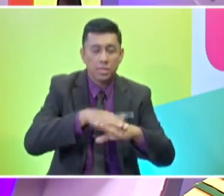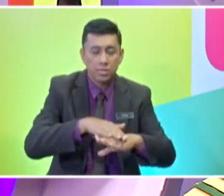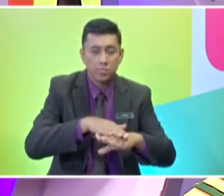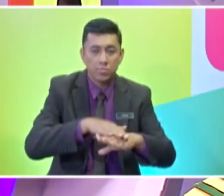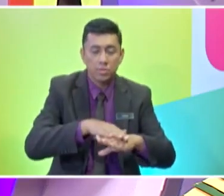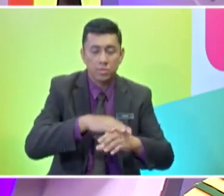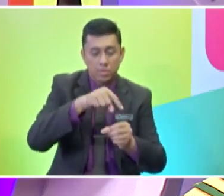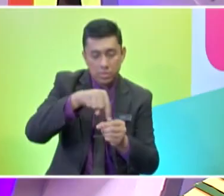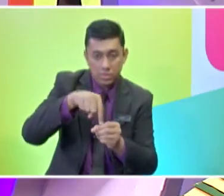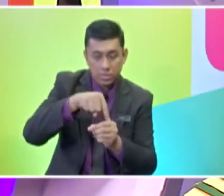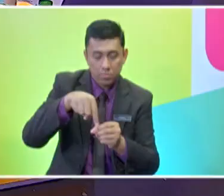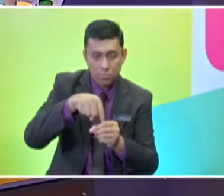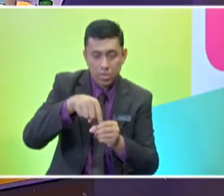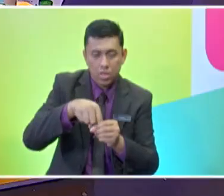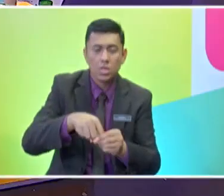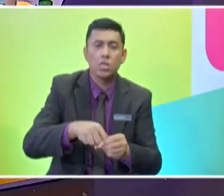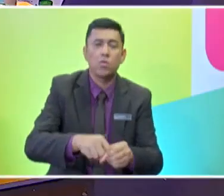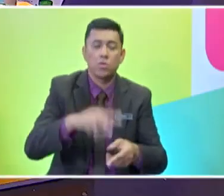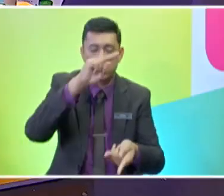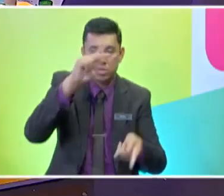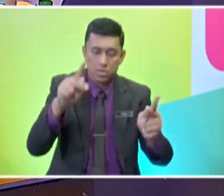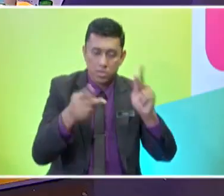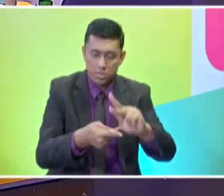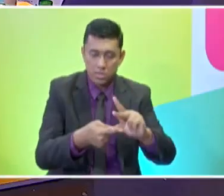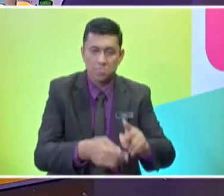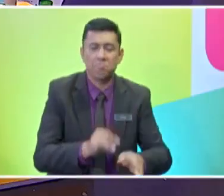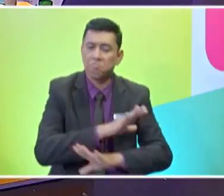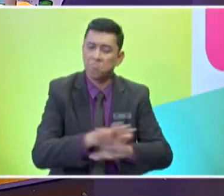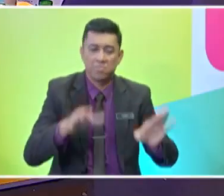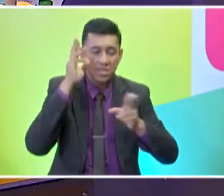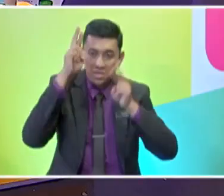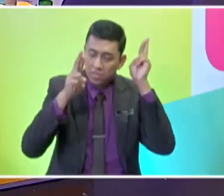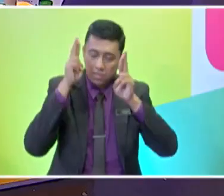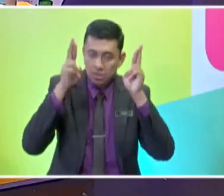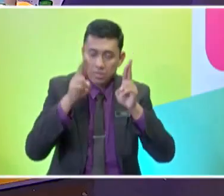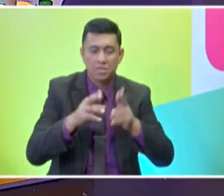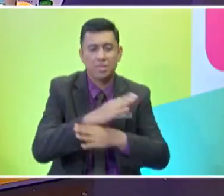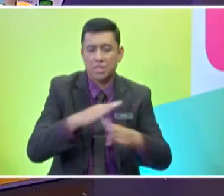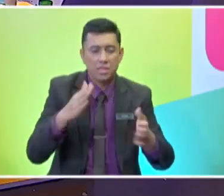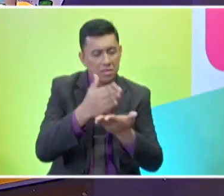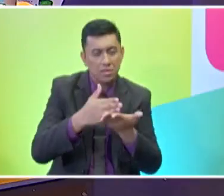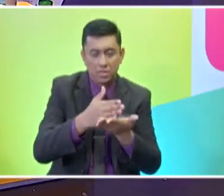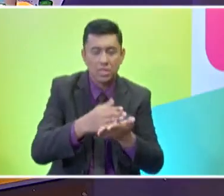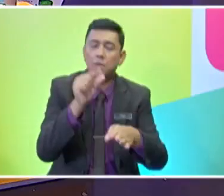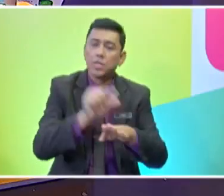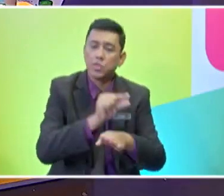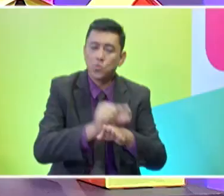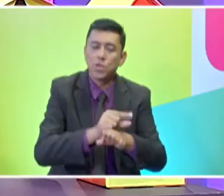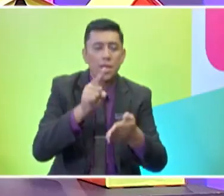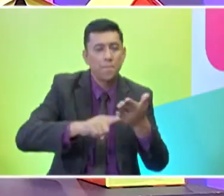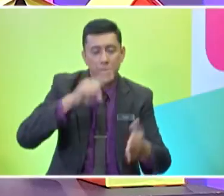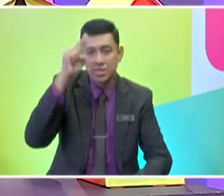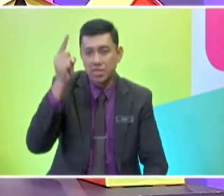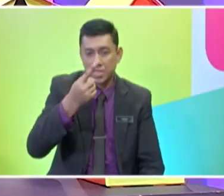lubang kotak yang sering ada Jangan risau keren ini kalau kita lihat mungkin lubangnya tak kemas tapi tak pegang yang bisa kita gunakan apa saja